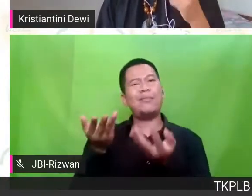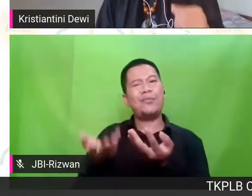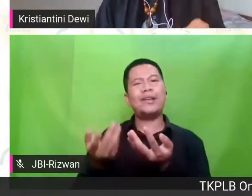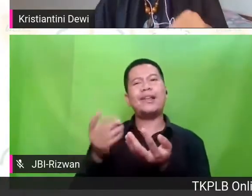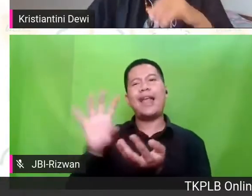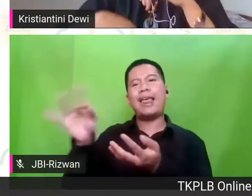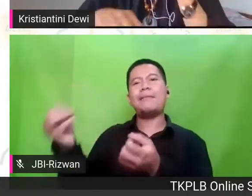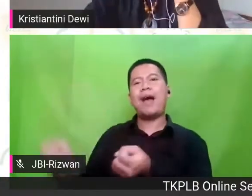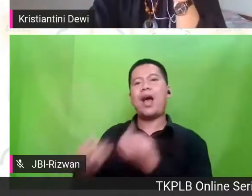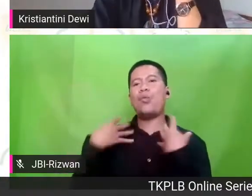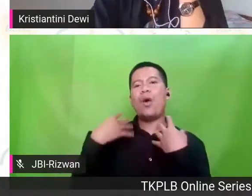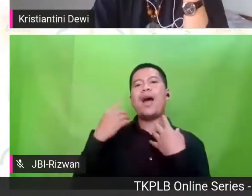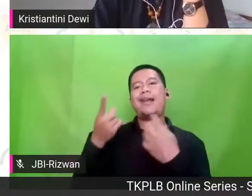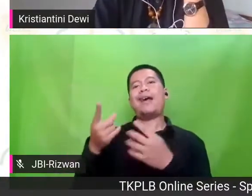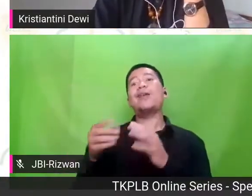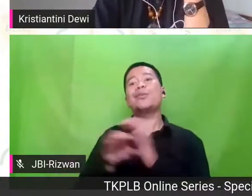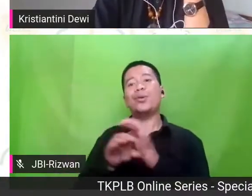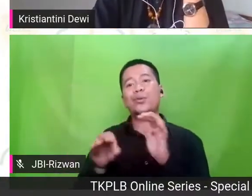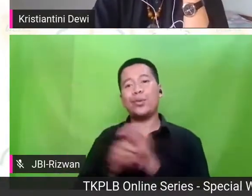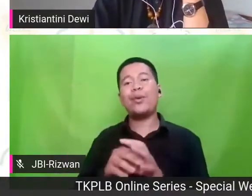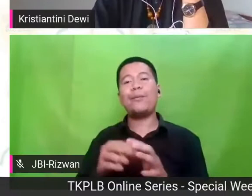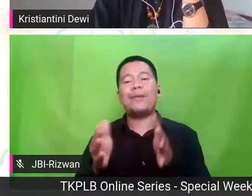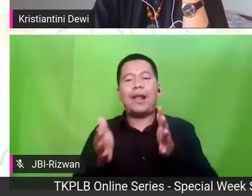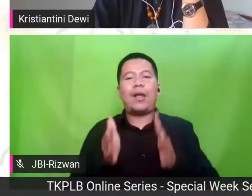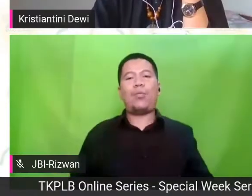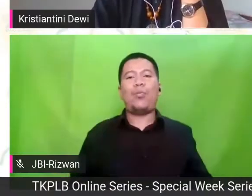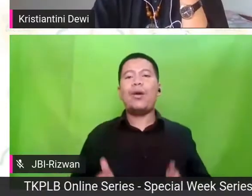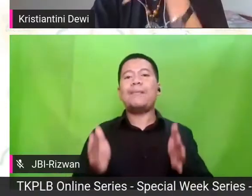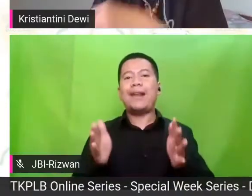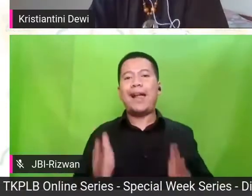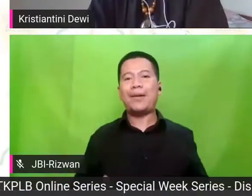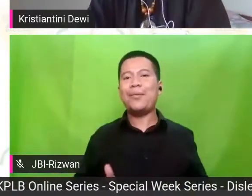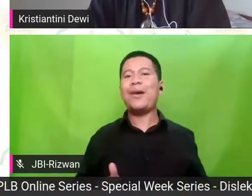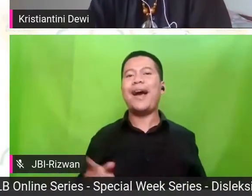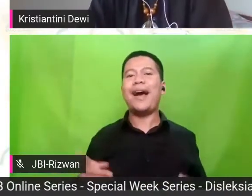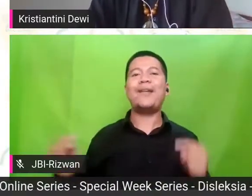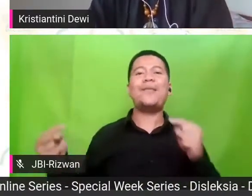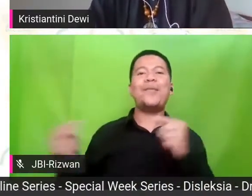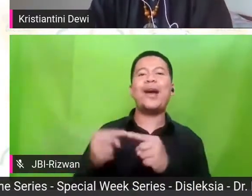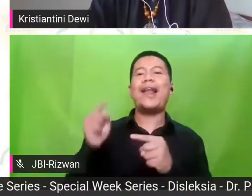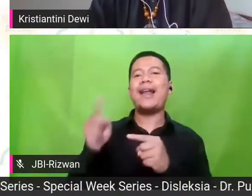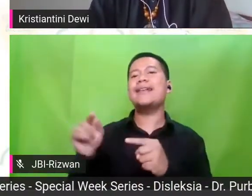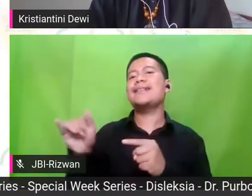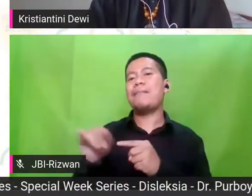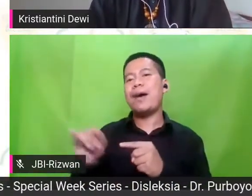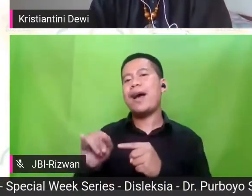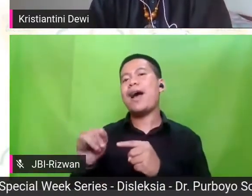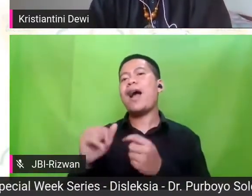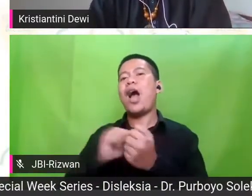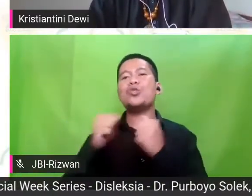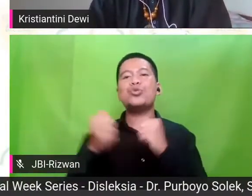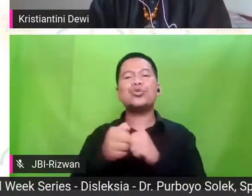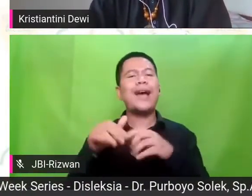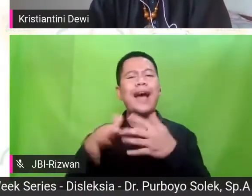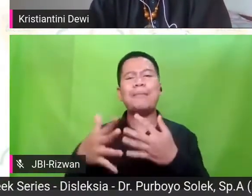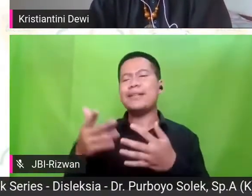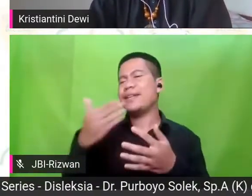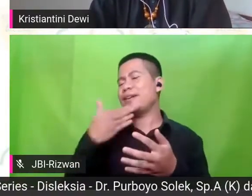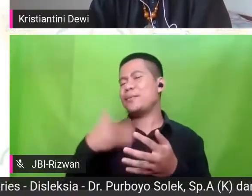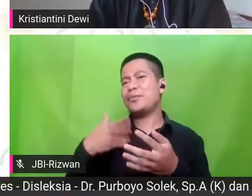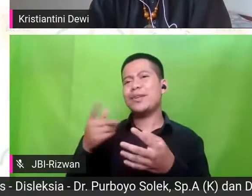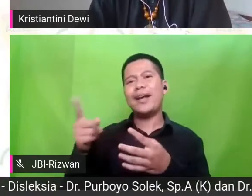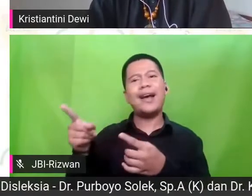Dalam hal ini perilaku. Kalau perilaku pasti berhubungan dengan kasus apa sih yang dimiliki. Artinya